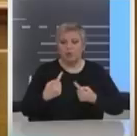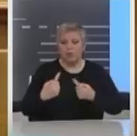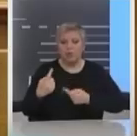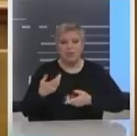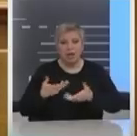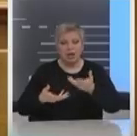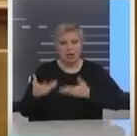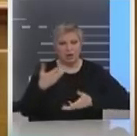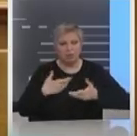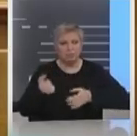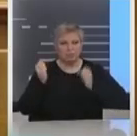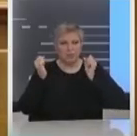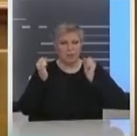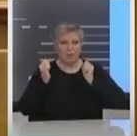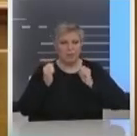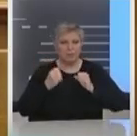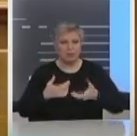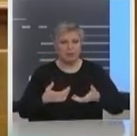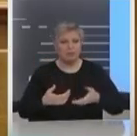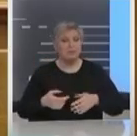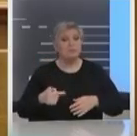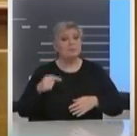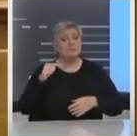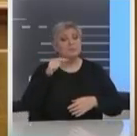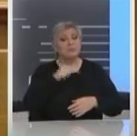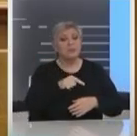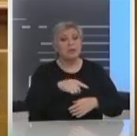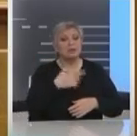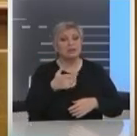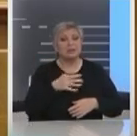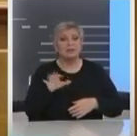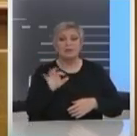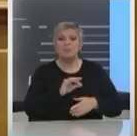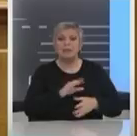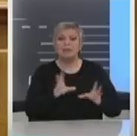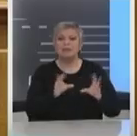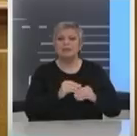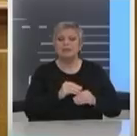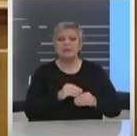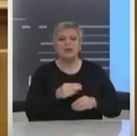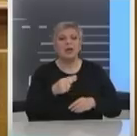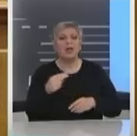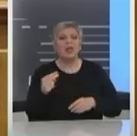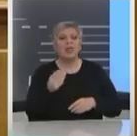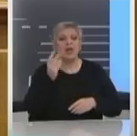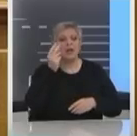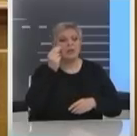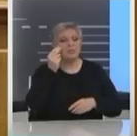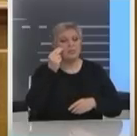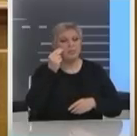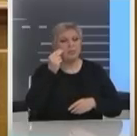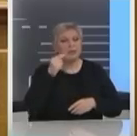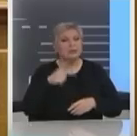τις πληρώνουμε. Έχετε επιλέξει μάλιστα στο ζήτημα των Σκοπίων το δρόμο της μυστικής